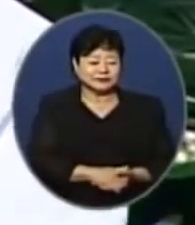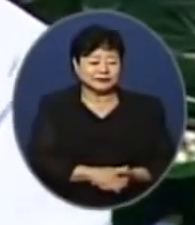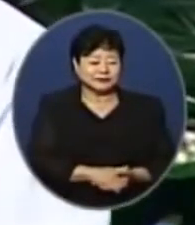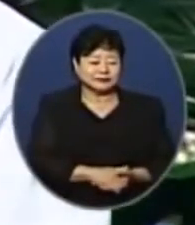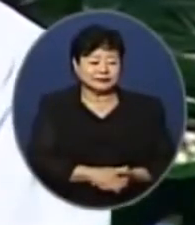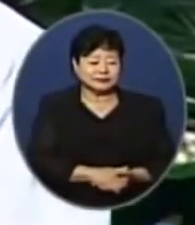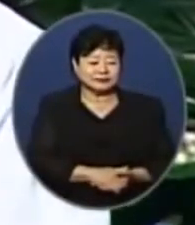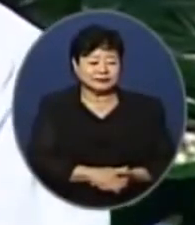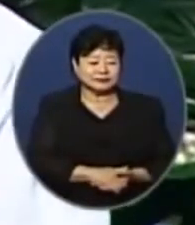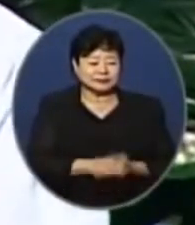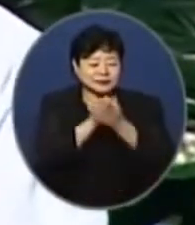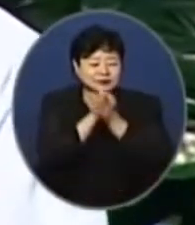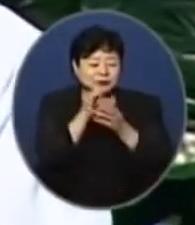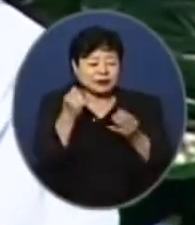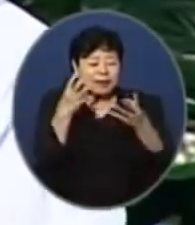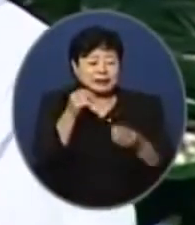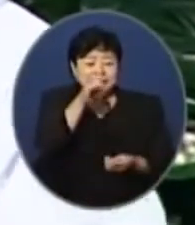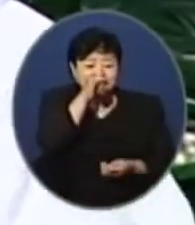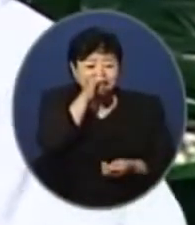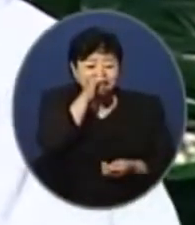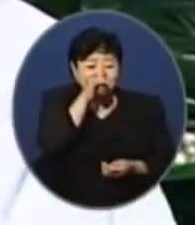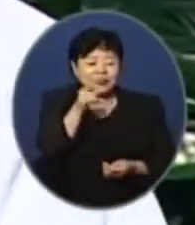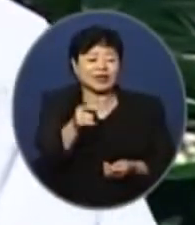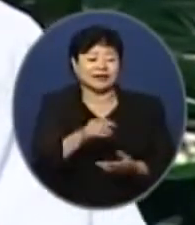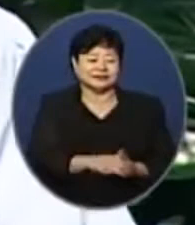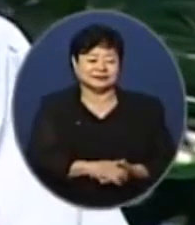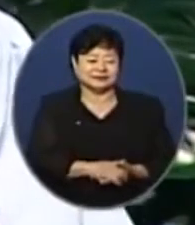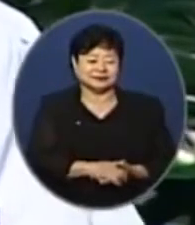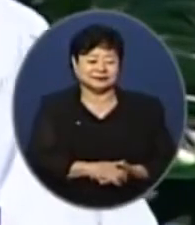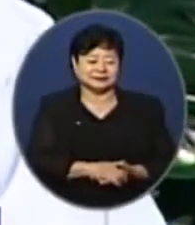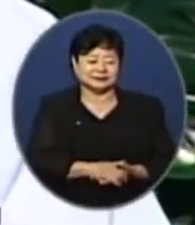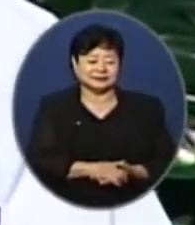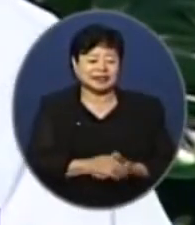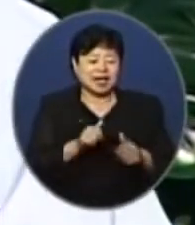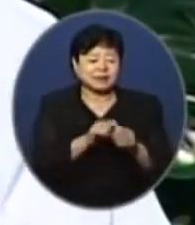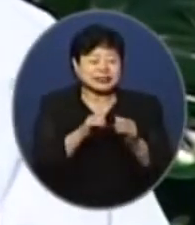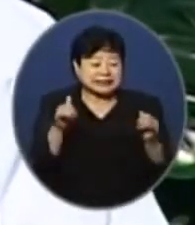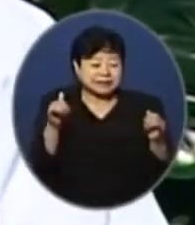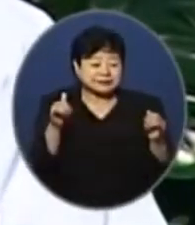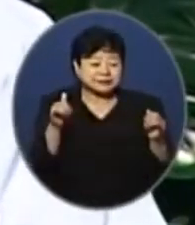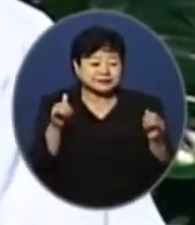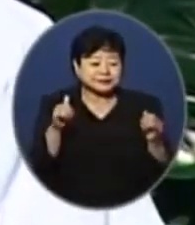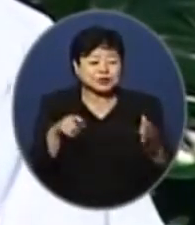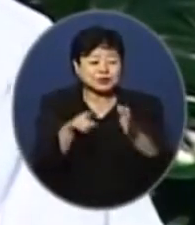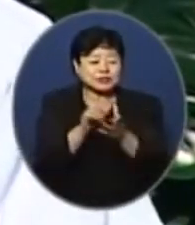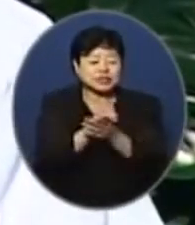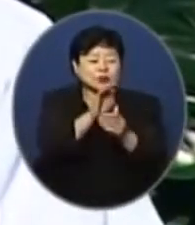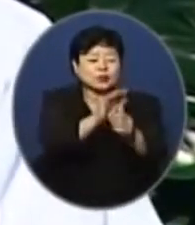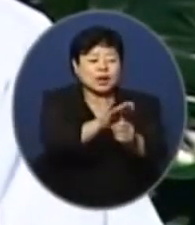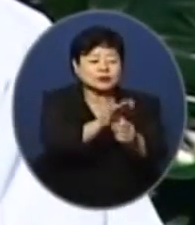이 성중에 기도하는 사람이 많다. 너의 그 동역자가, 너를 위해서 기도하는